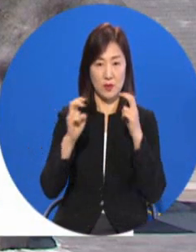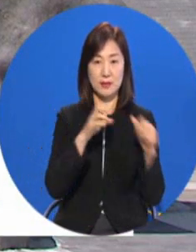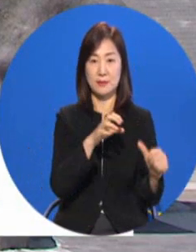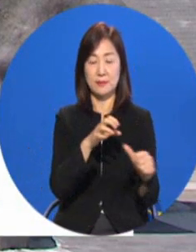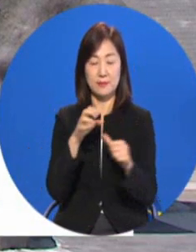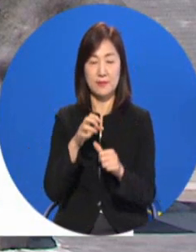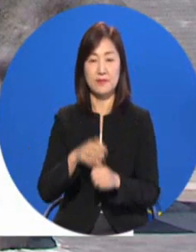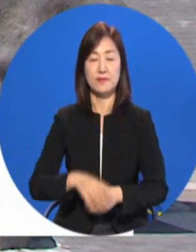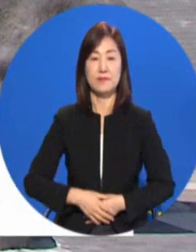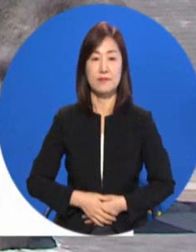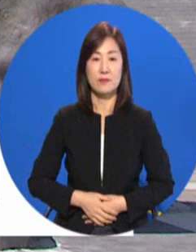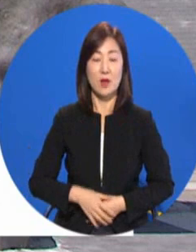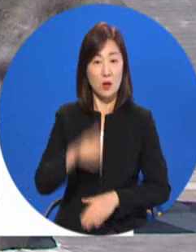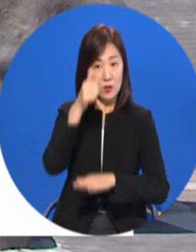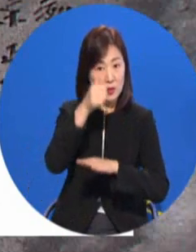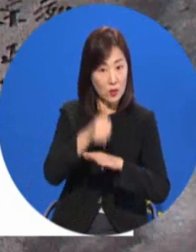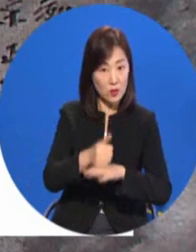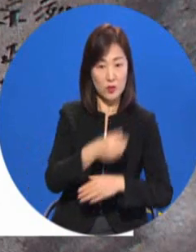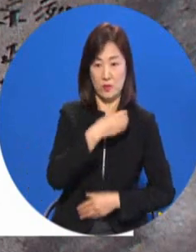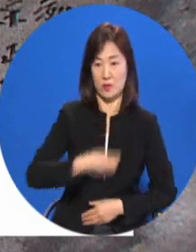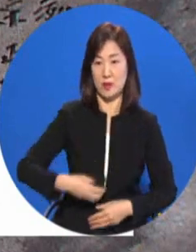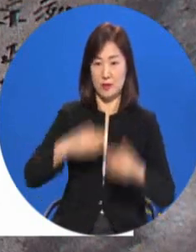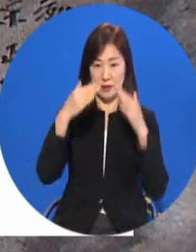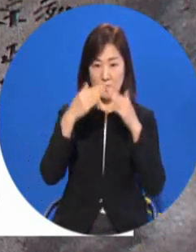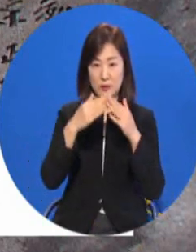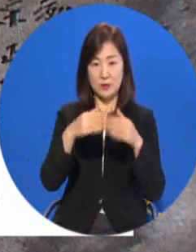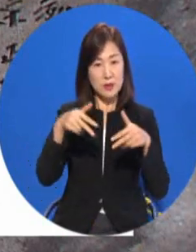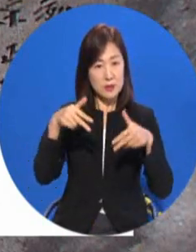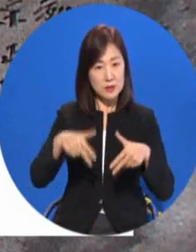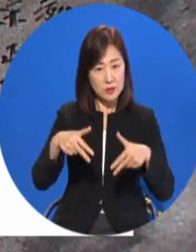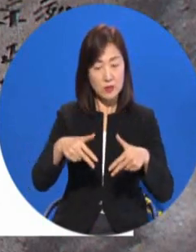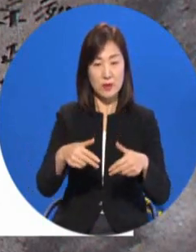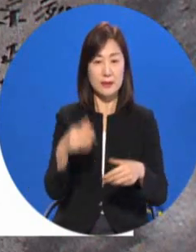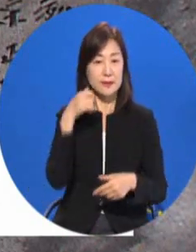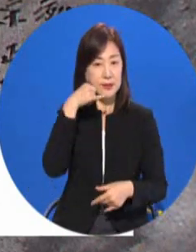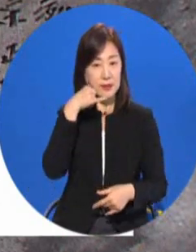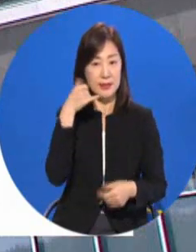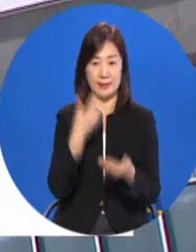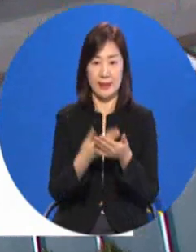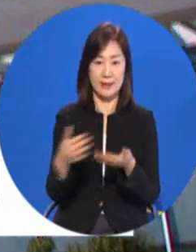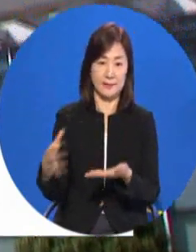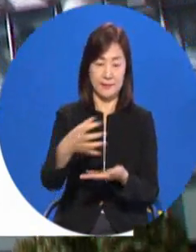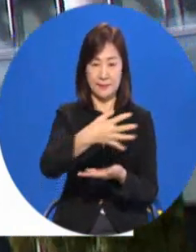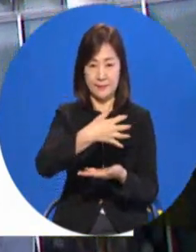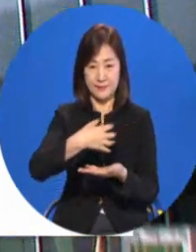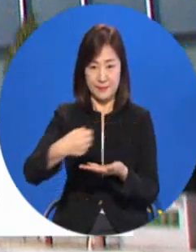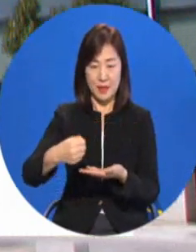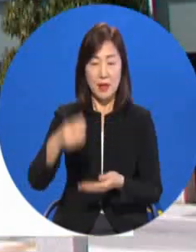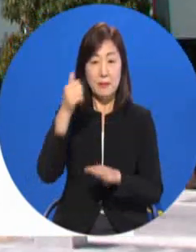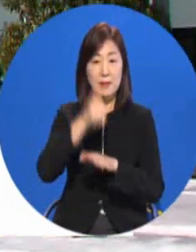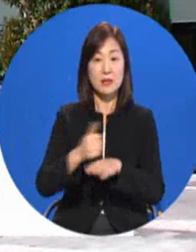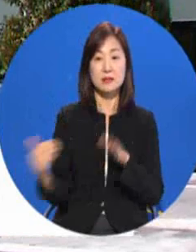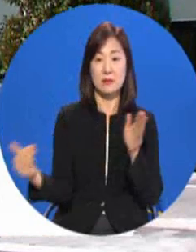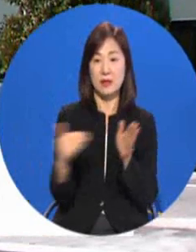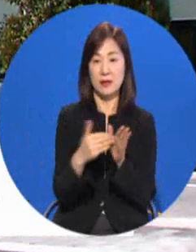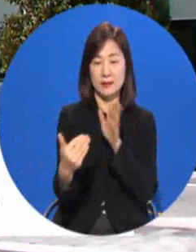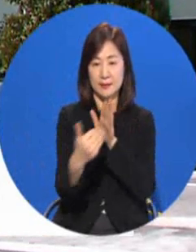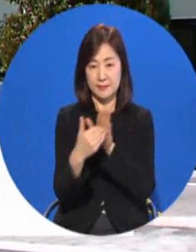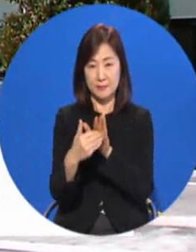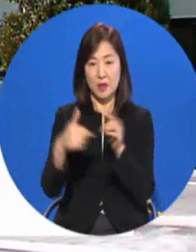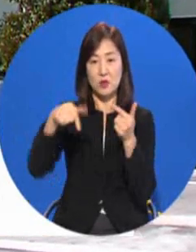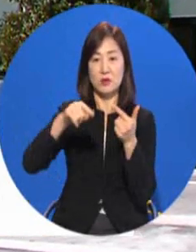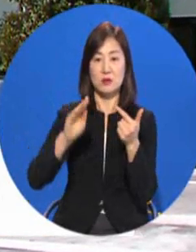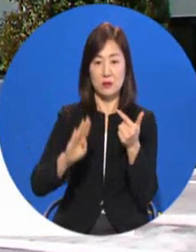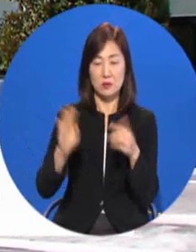결국 0 굴은 1 면사무소를 특정 해 직원들에게 휴대전화 제출을 요구했고 끝까지 제출을 거부한 6국 공무원 a 씨가